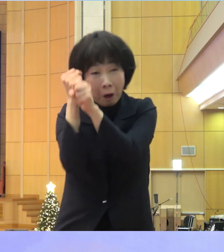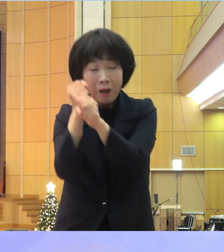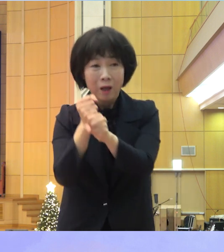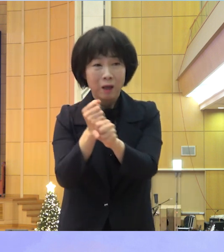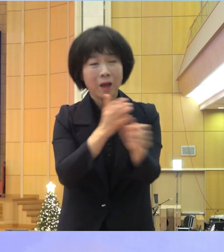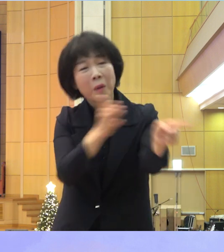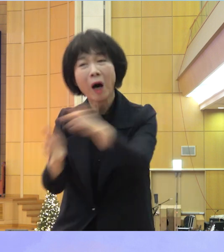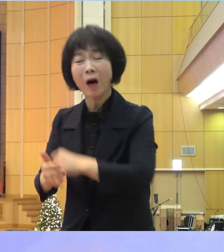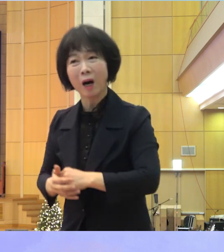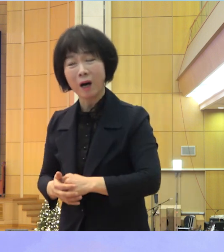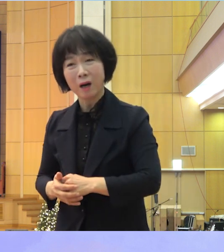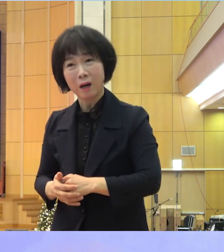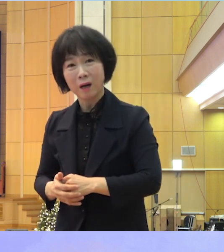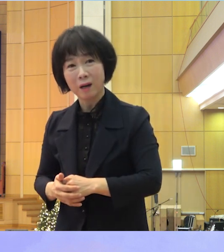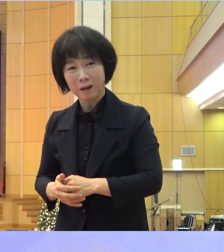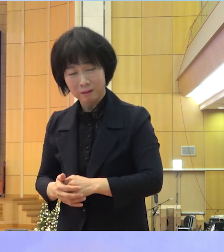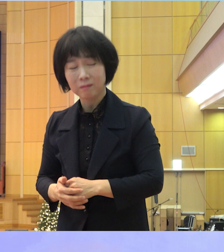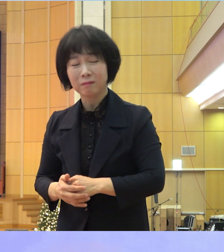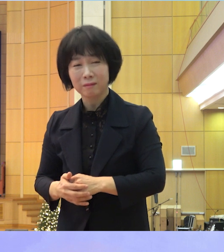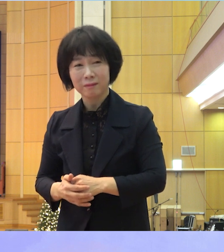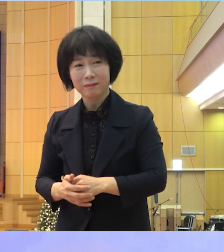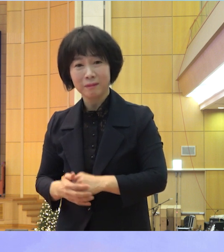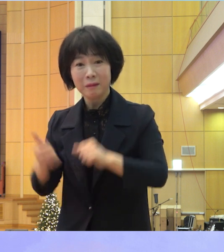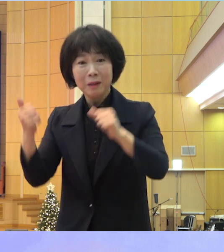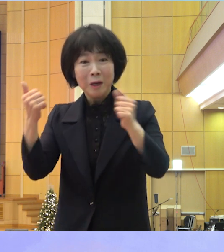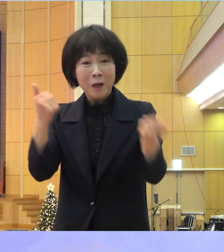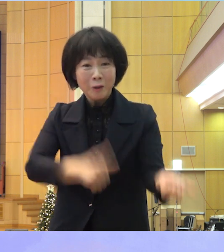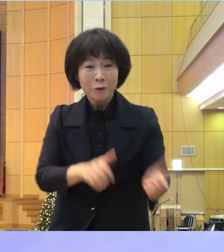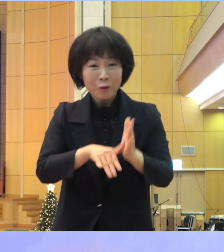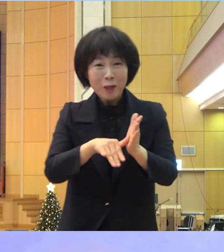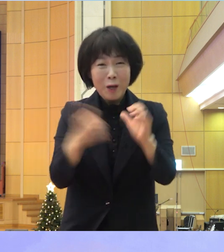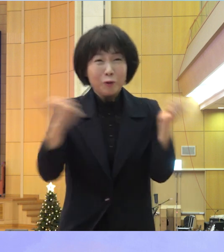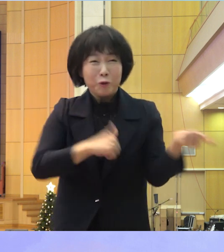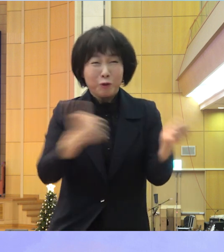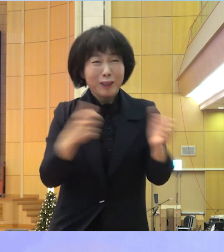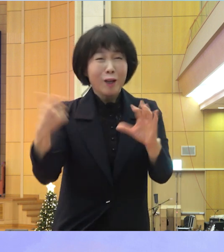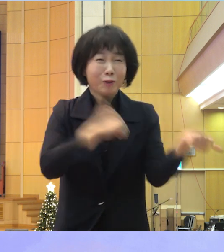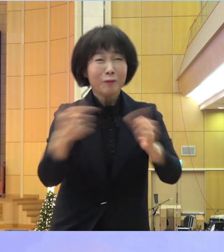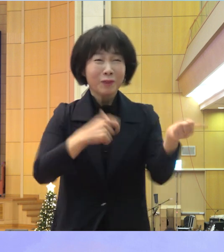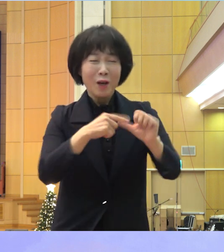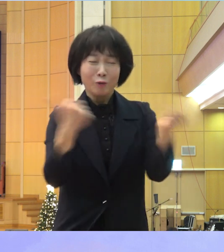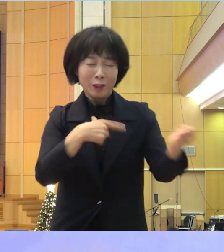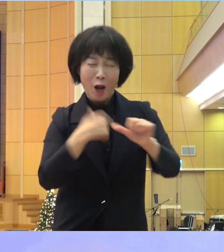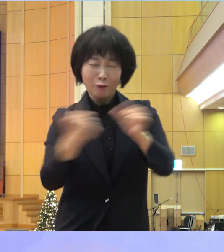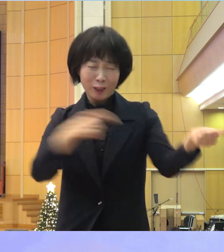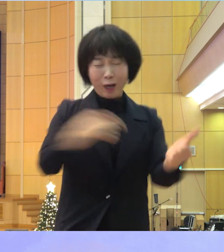힘 없이 돌아가시는 거에 잘 가는 거예요. 죽을 때는 아이고 고통하고 힘이 있으면 안 돼.